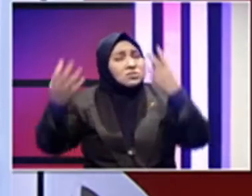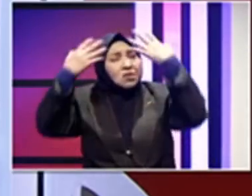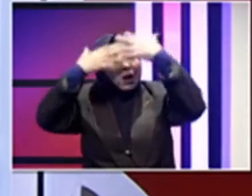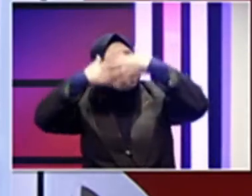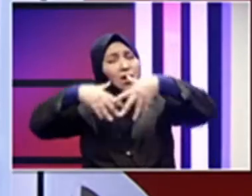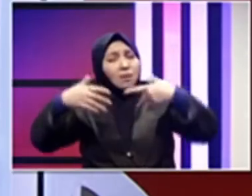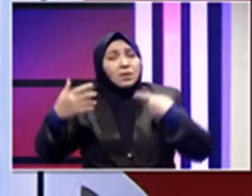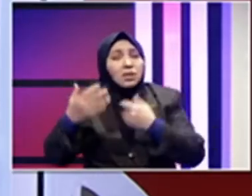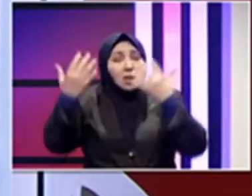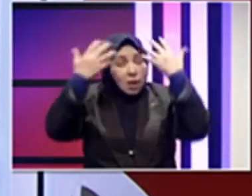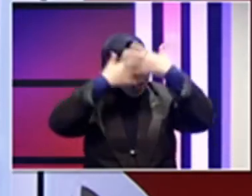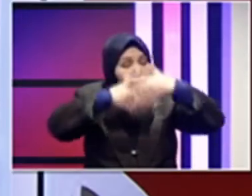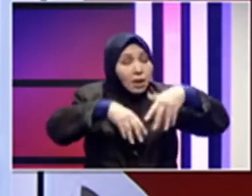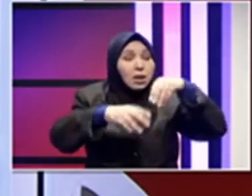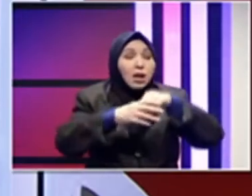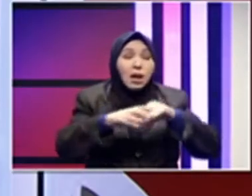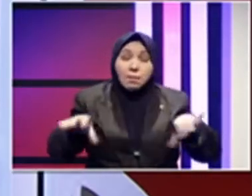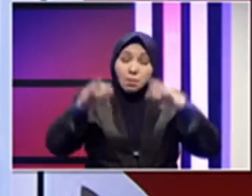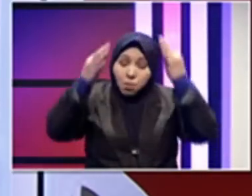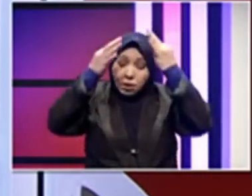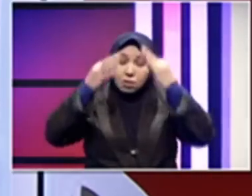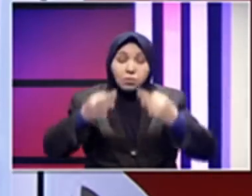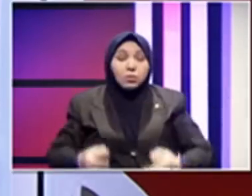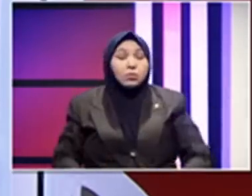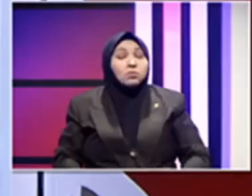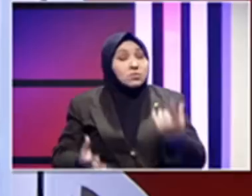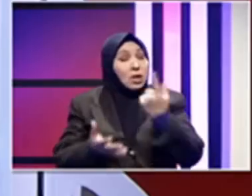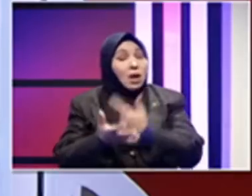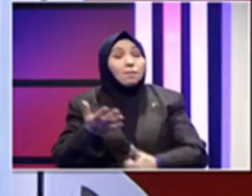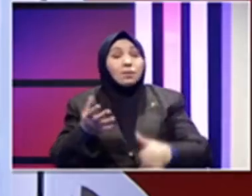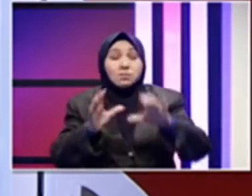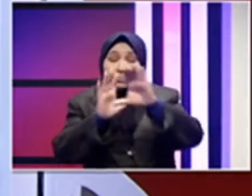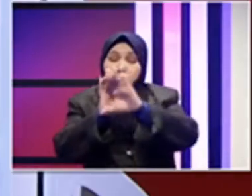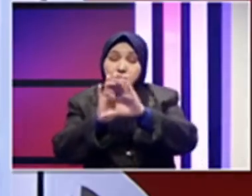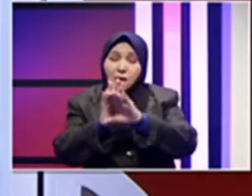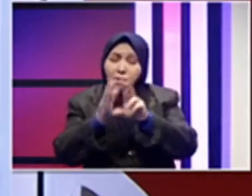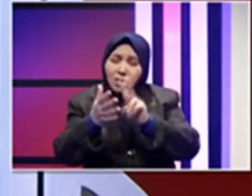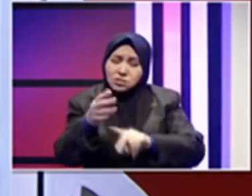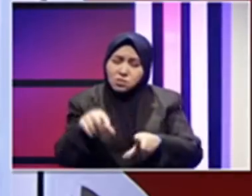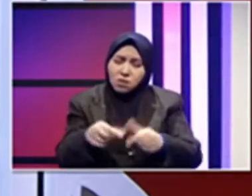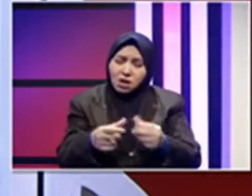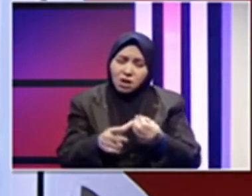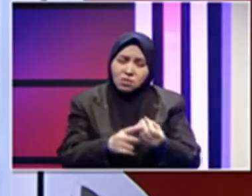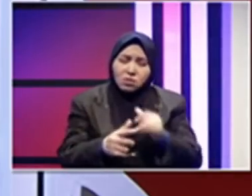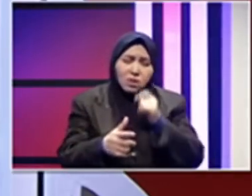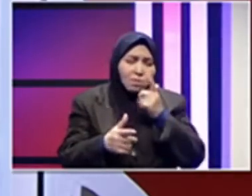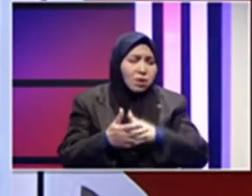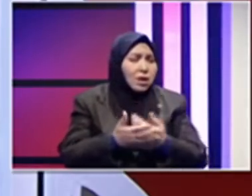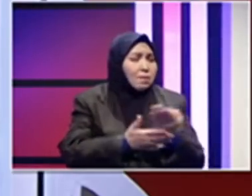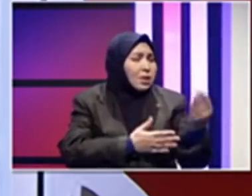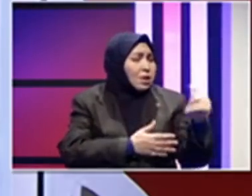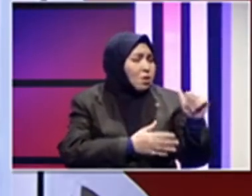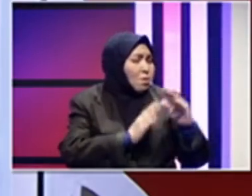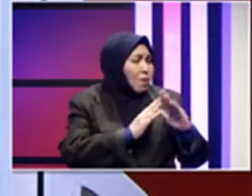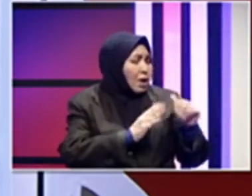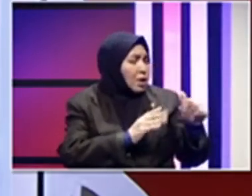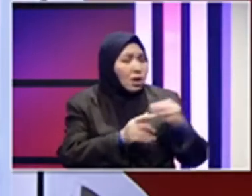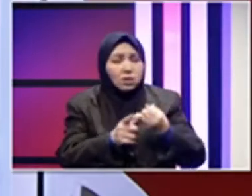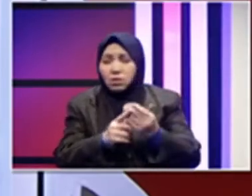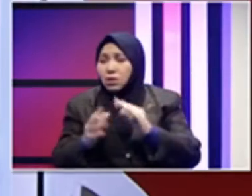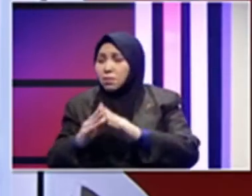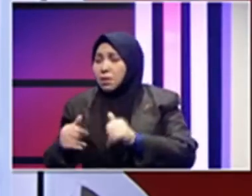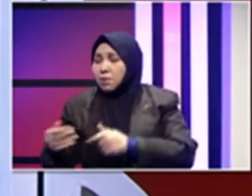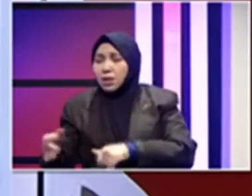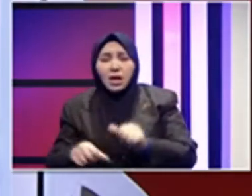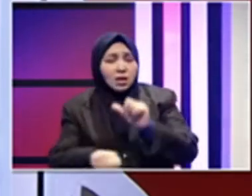kita kegelapan dalam nak membuat keputusan, apa contohnya, nak baca Quran ke tak nak baca Quran, nak beli rumah A ke nak beli rumah B, nak kerja A